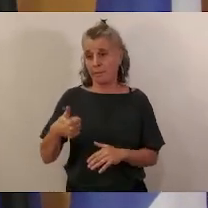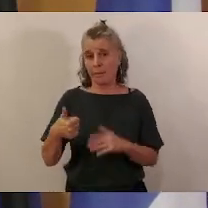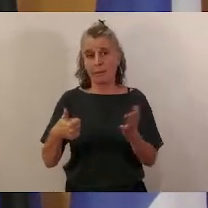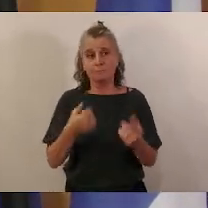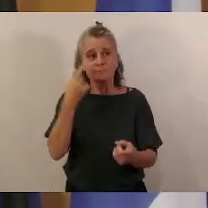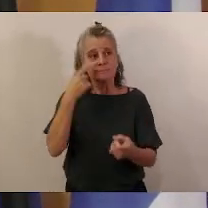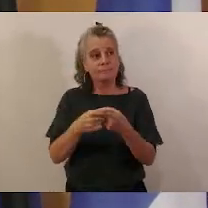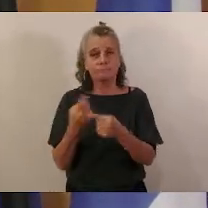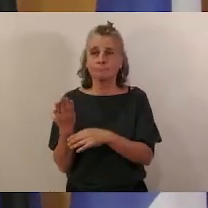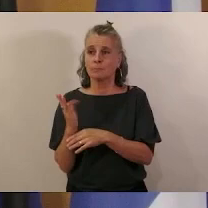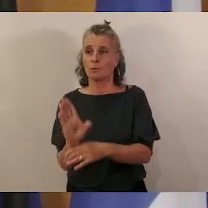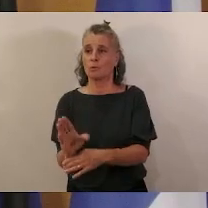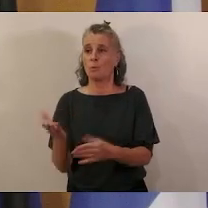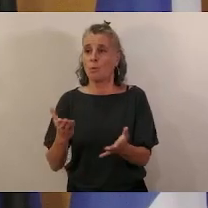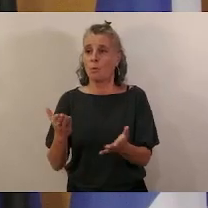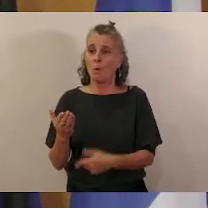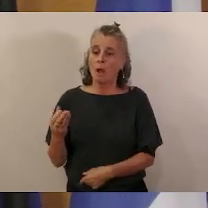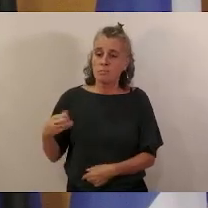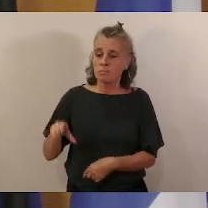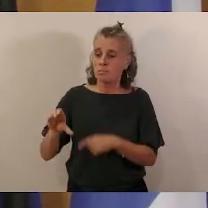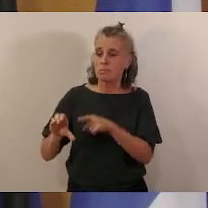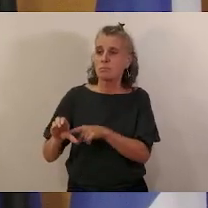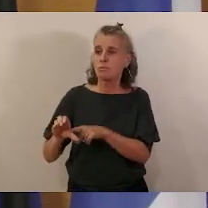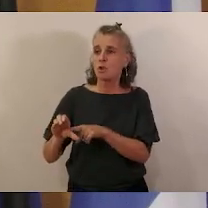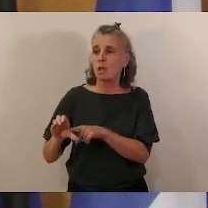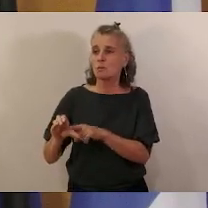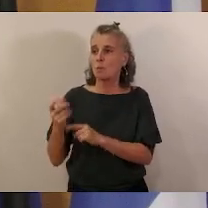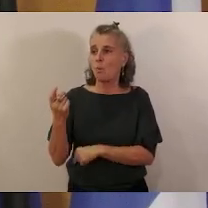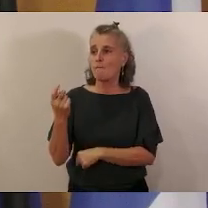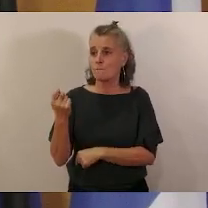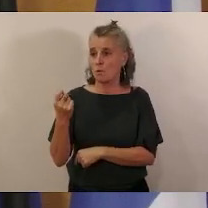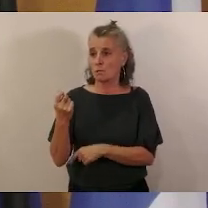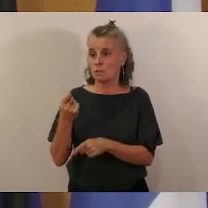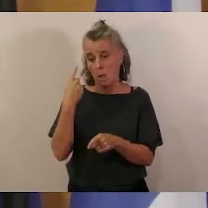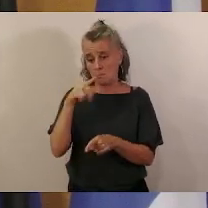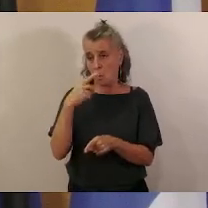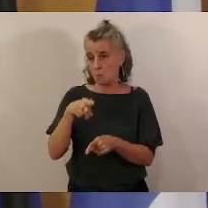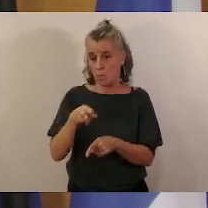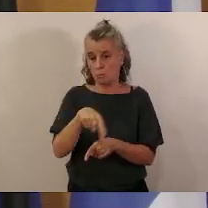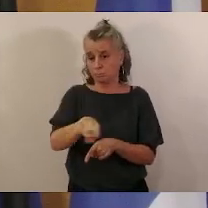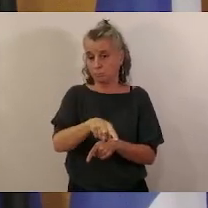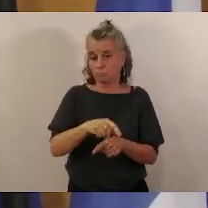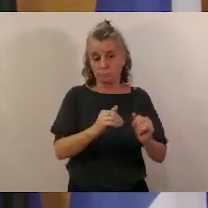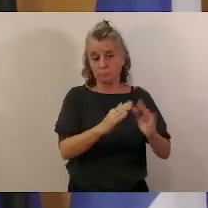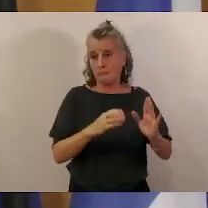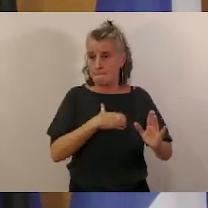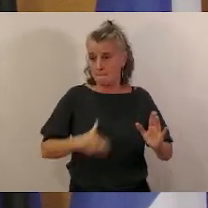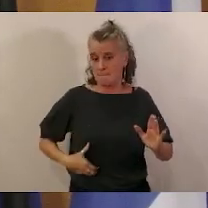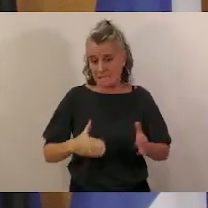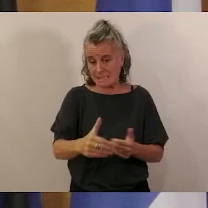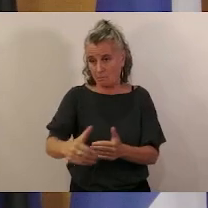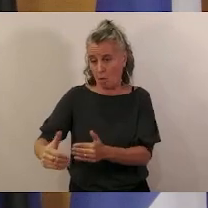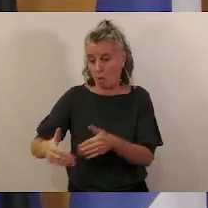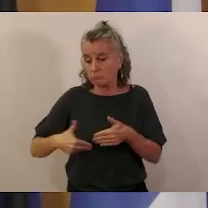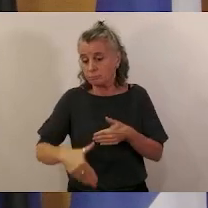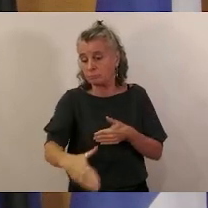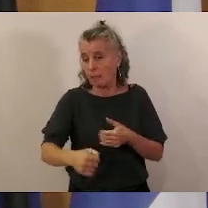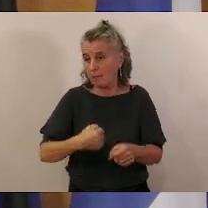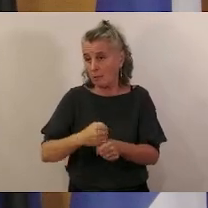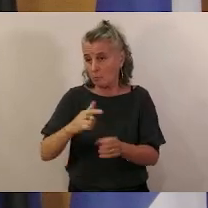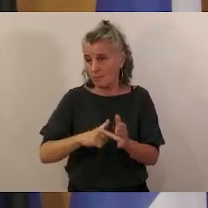les dotations financières allouées aux mairies de secteur, donc là pour 2024. Donc pour la mairie du